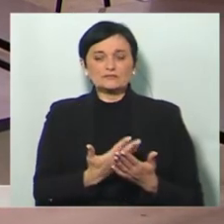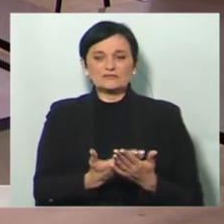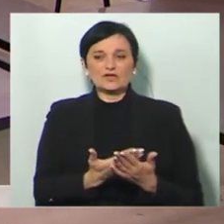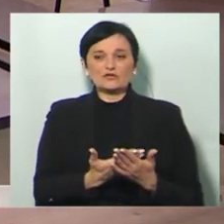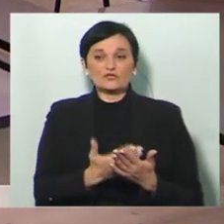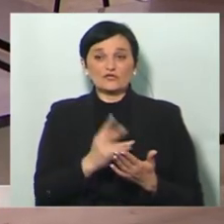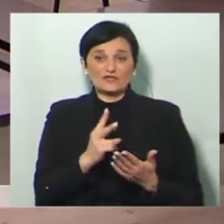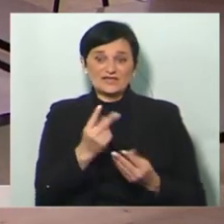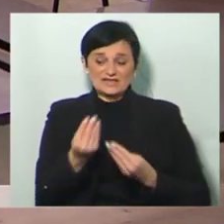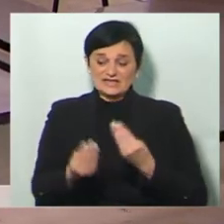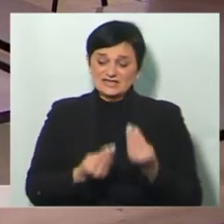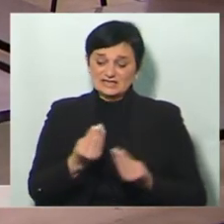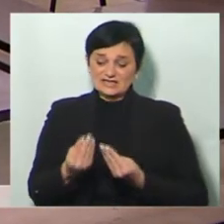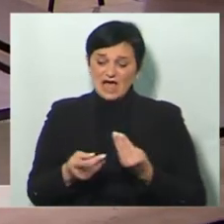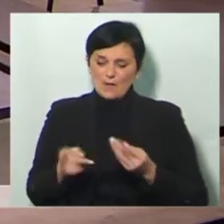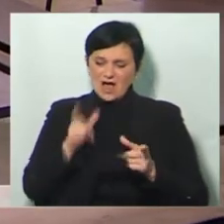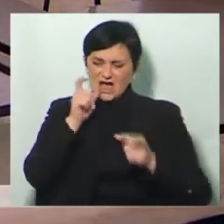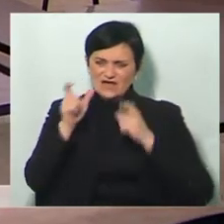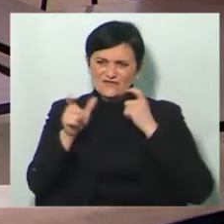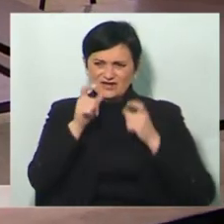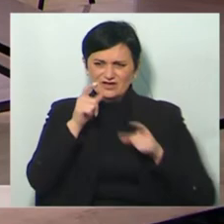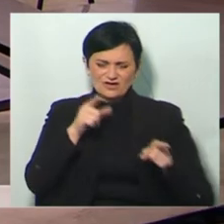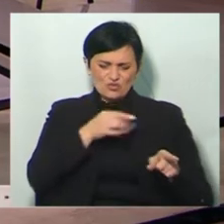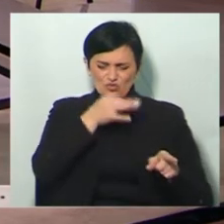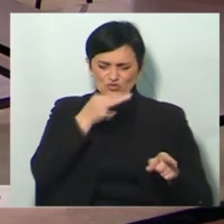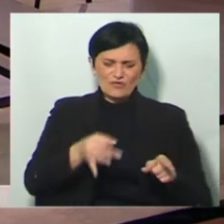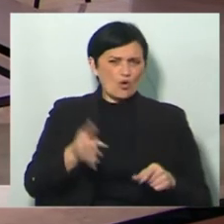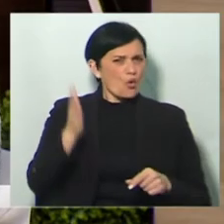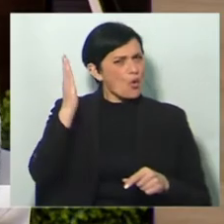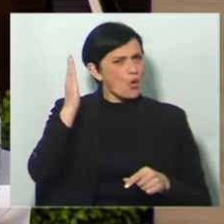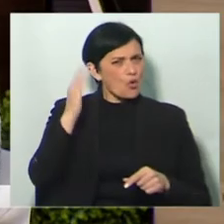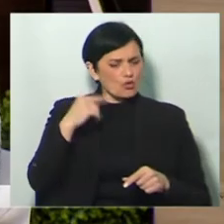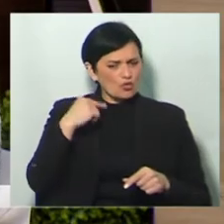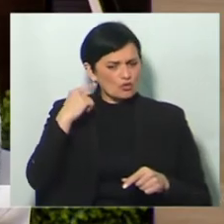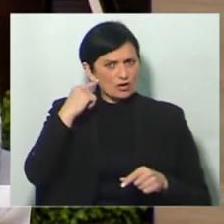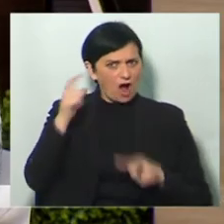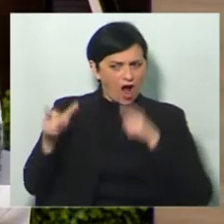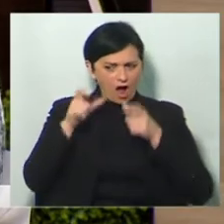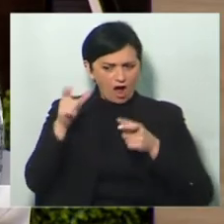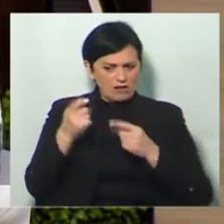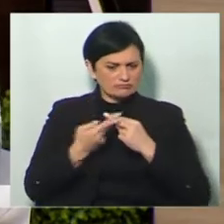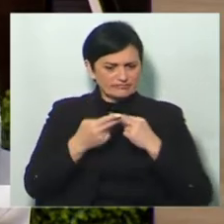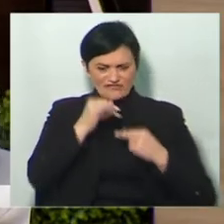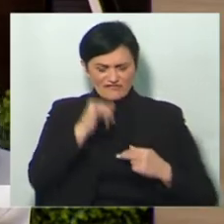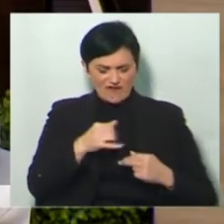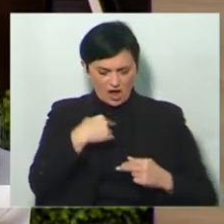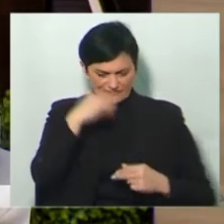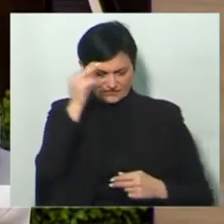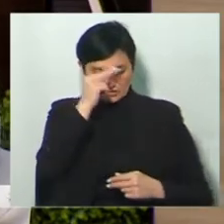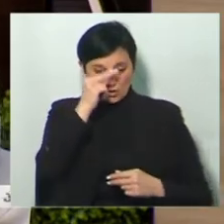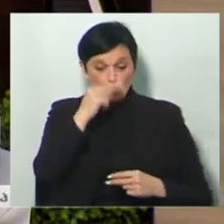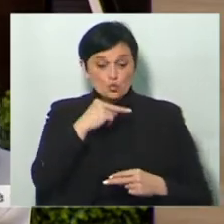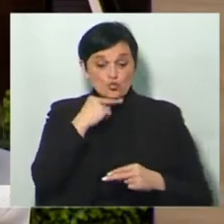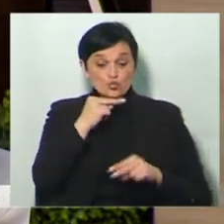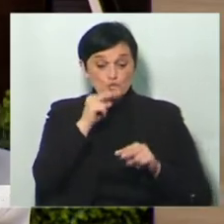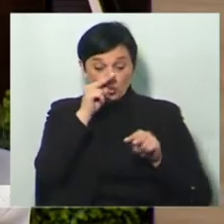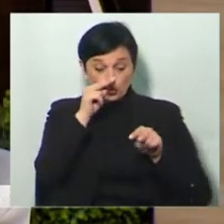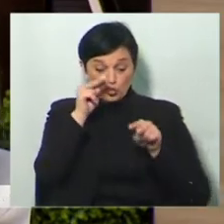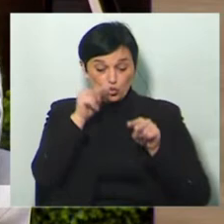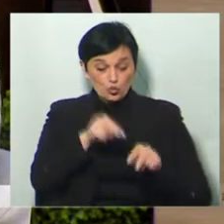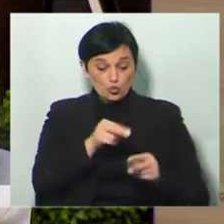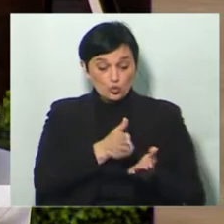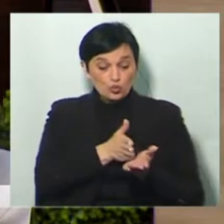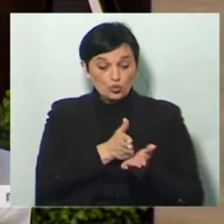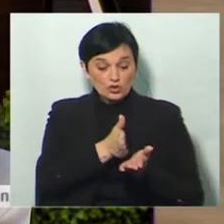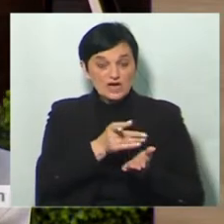când vin me tamashops, gwerdze, anhorista, utkoiaro, me se verfsta ulop. Mi te romarto, anu, urat rebis concentrații,